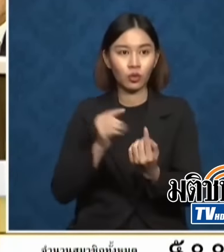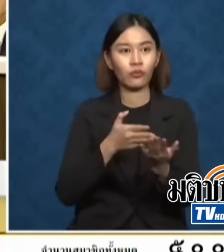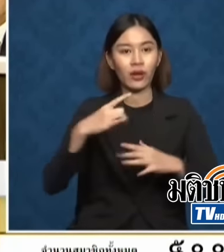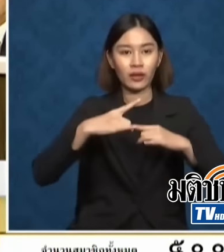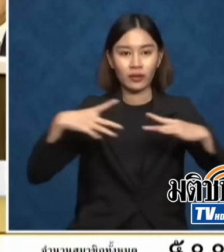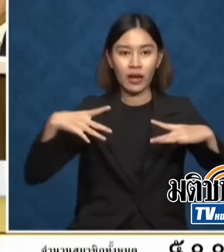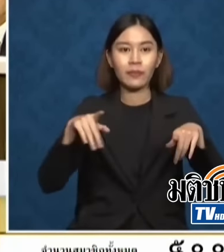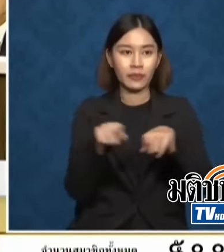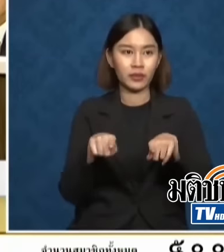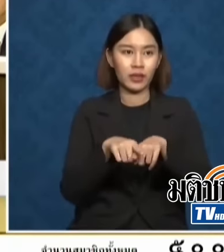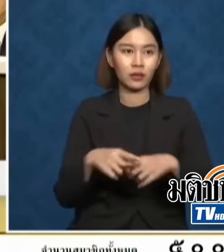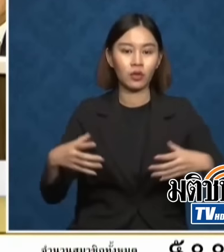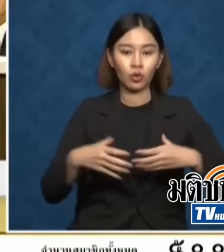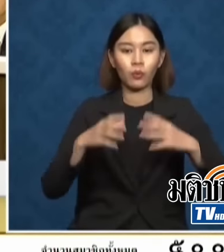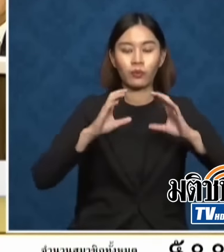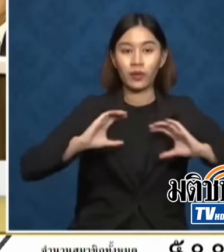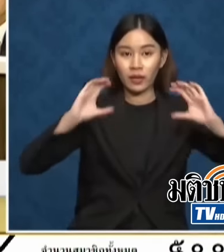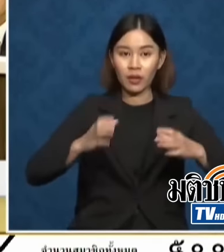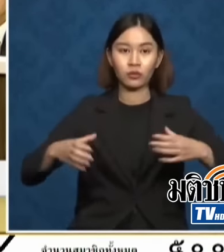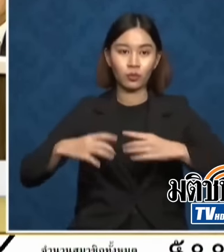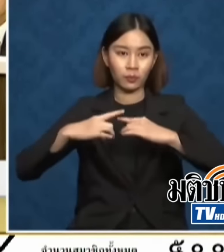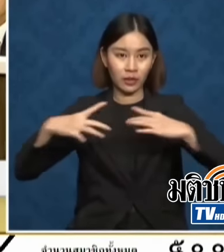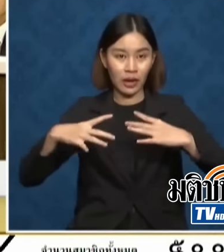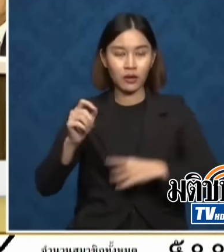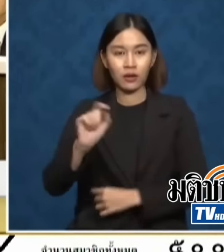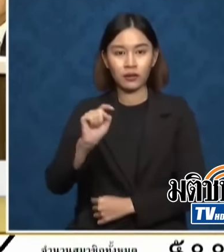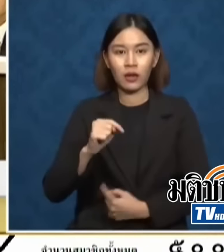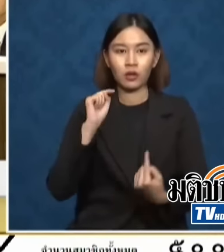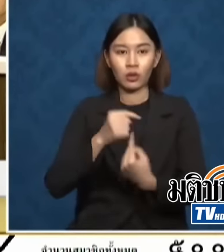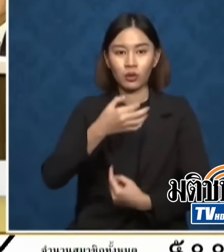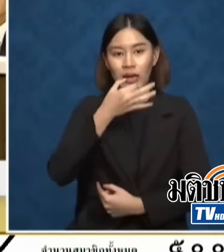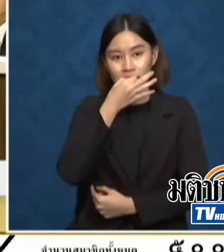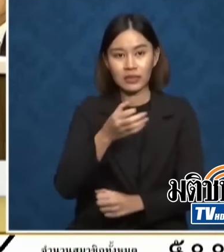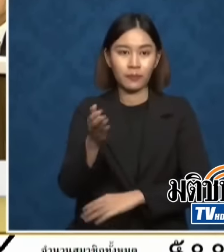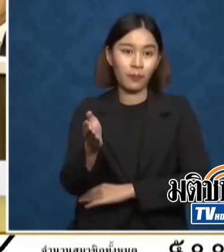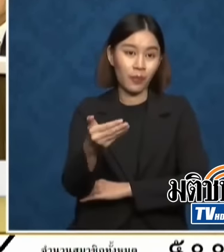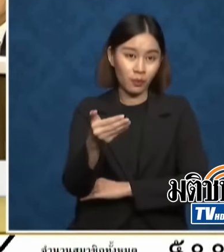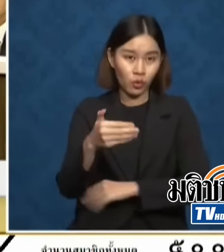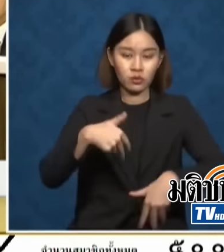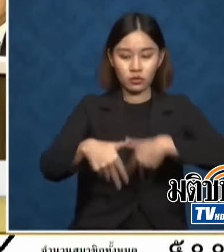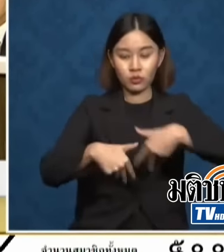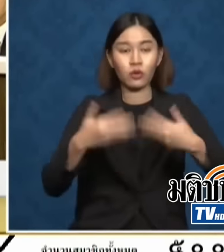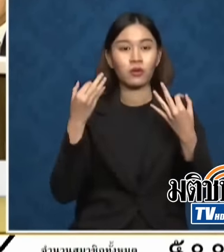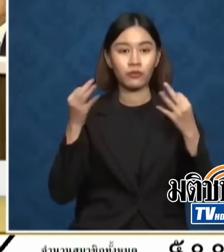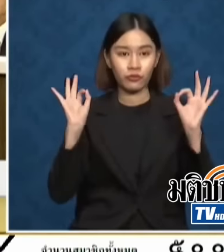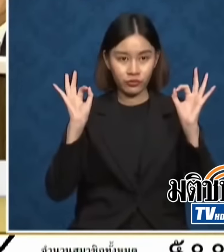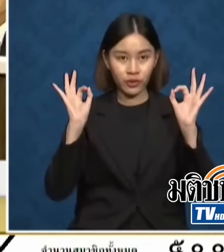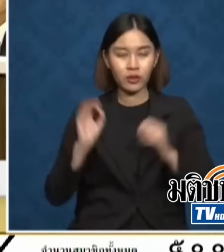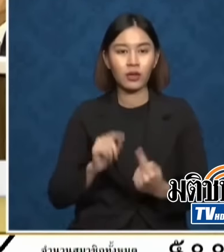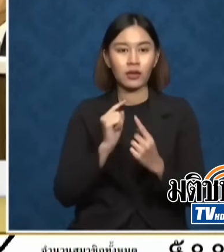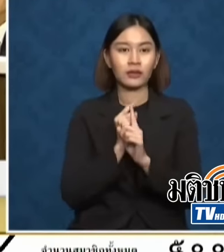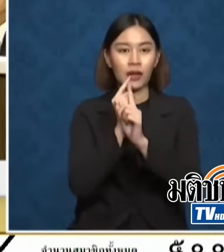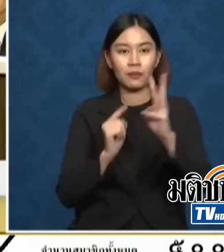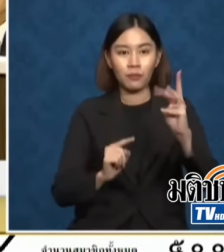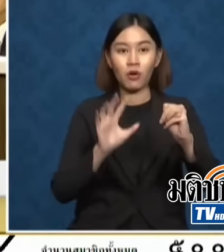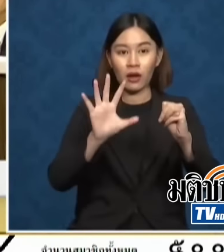านทั้งพรรคฝ่ายค้านและพรรครัฐบาลก็คือทำให้ประมงพื้นบ้านมีอิสระมากขึ้นก็อยู่ในมาตรา